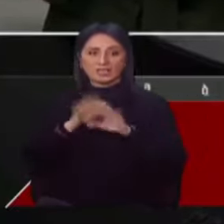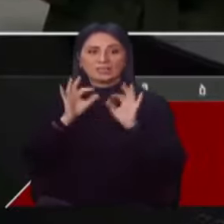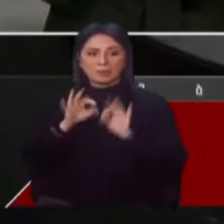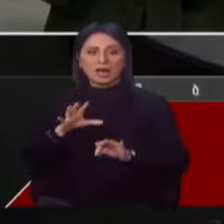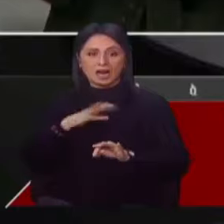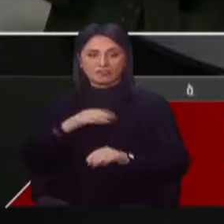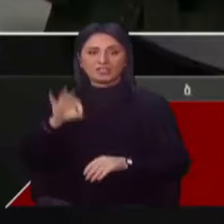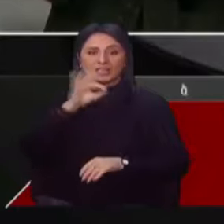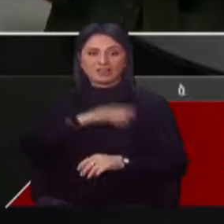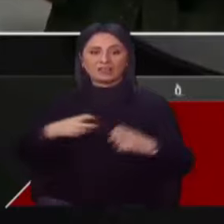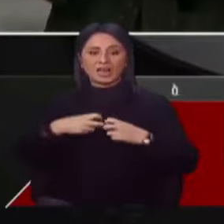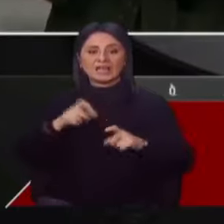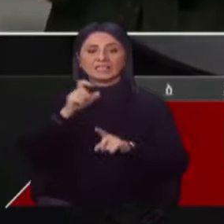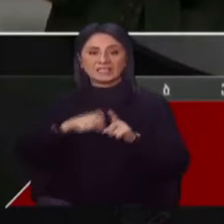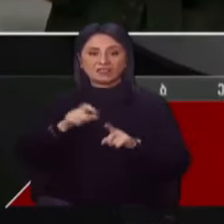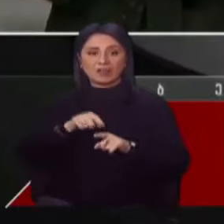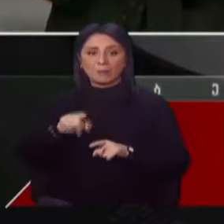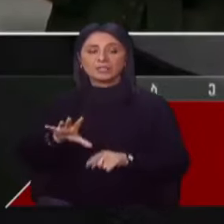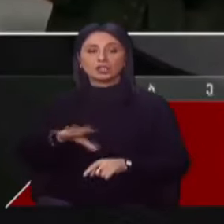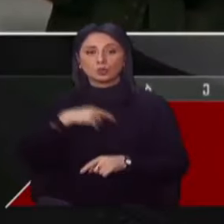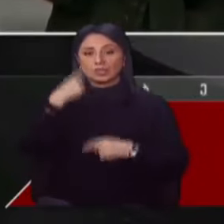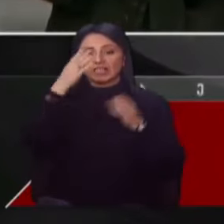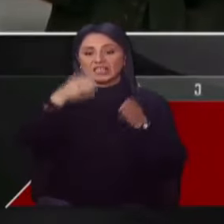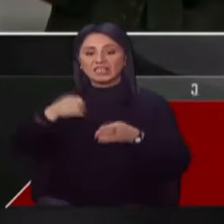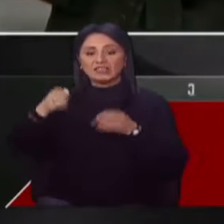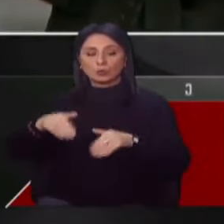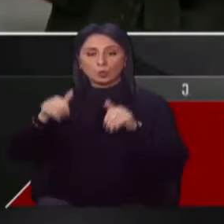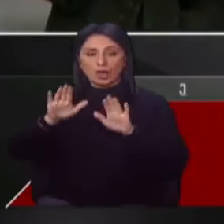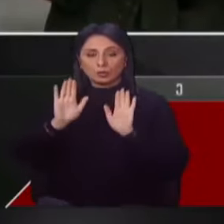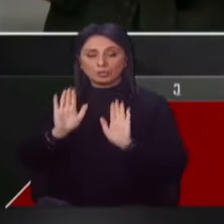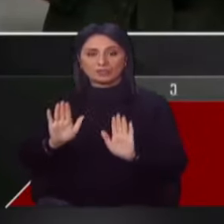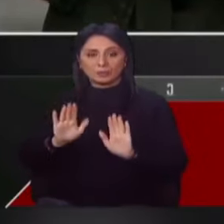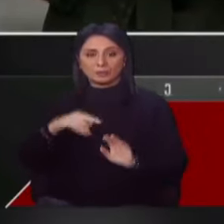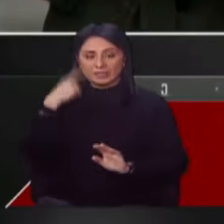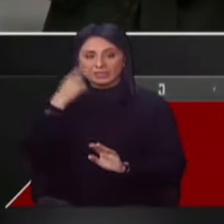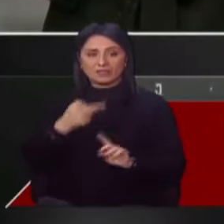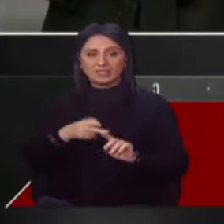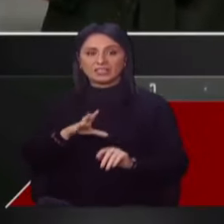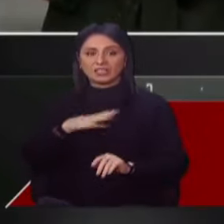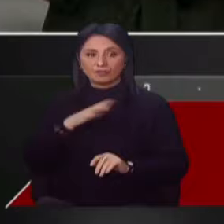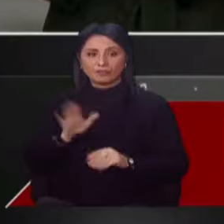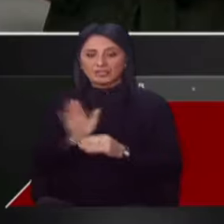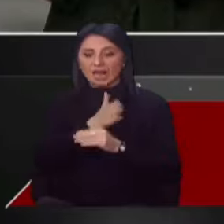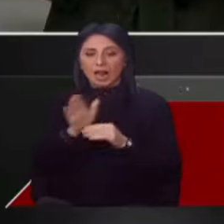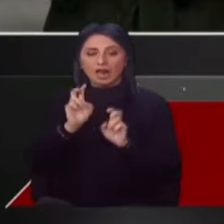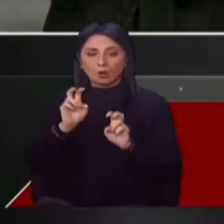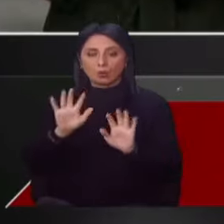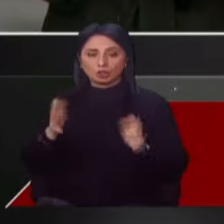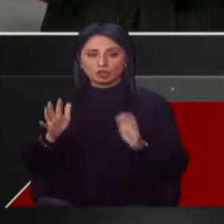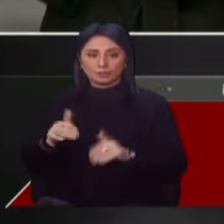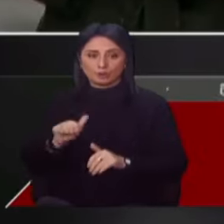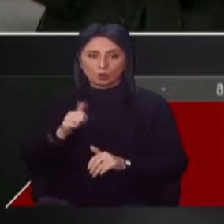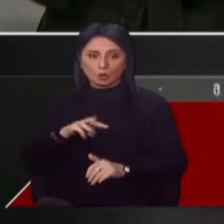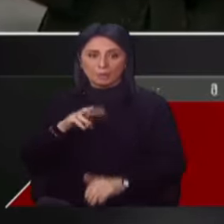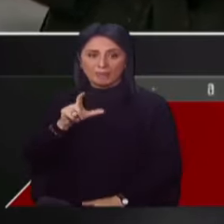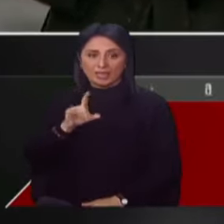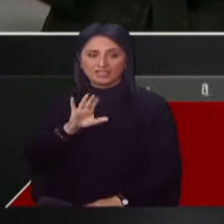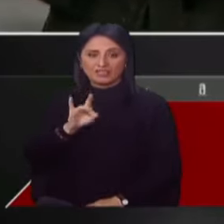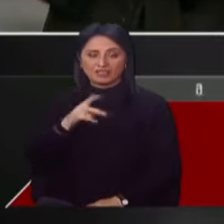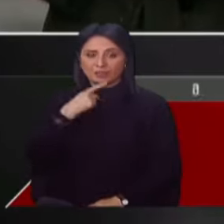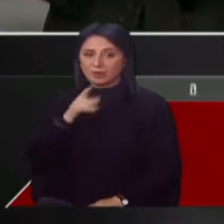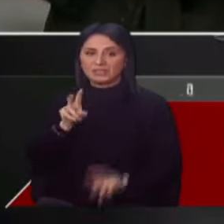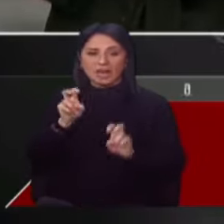იყო გამოყენებული რეზინის წყვეები, თუმცა ამას ჰქონდა ინდივიდუალური გადაწყვეტილებების სახე და ეს იყო ცალკეული შემთხვევები. როგორც ნათია მეზრუშვილი ამბობს,